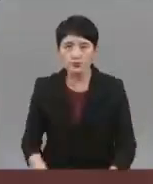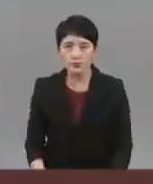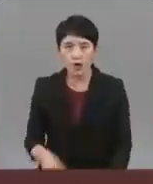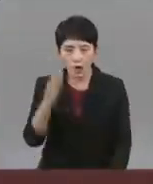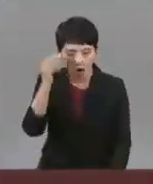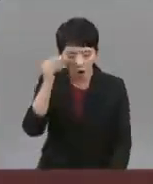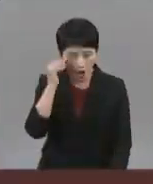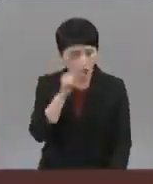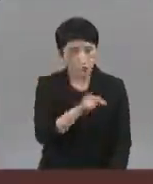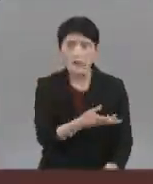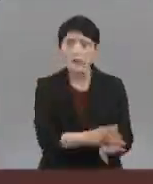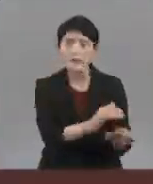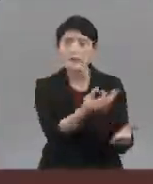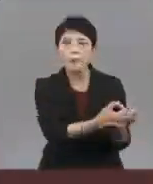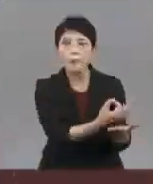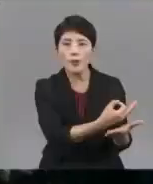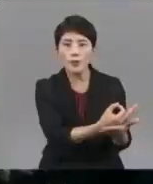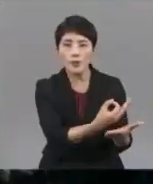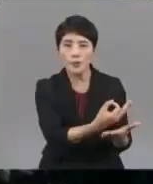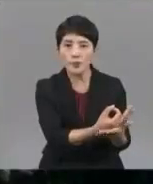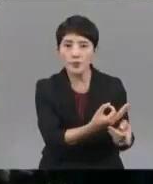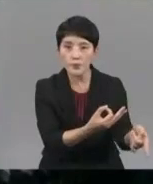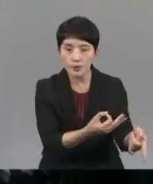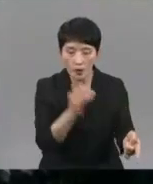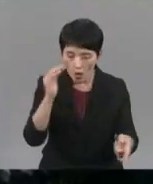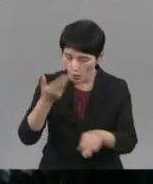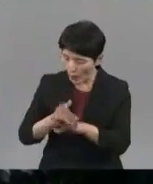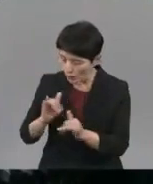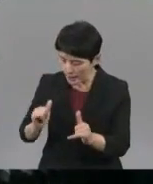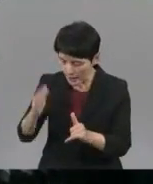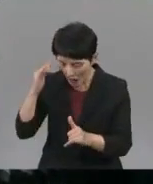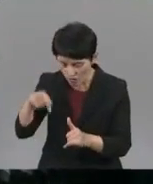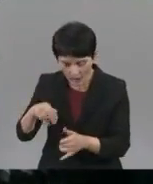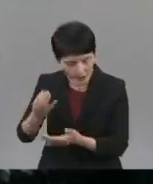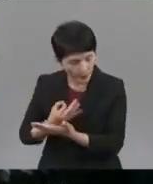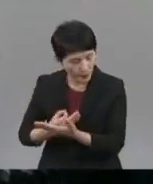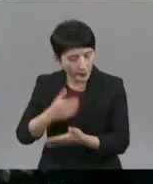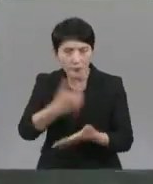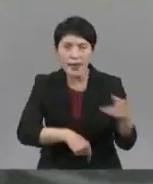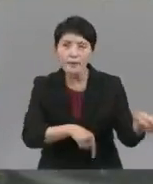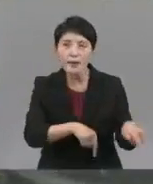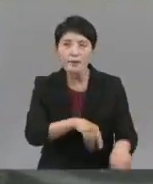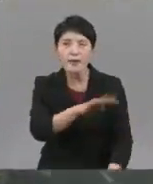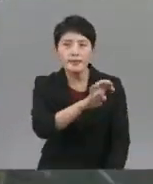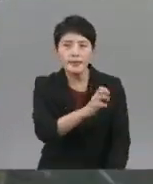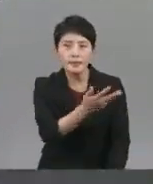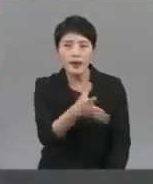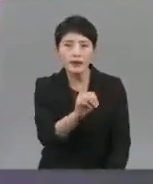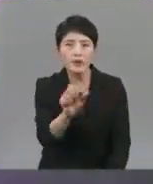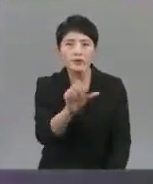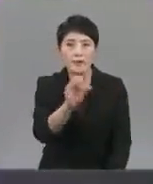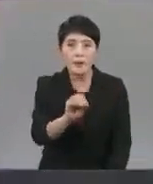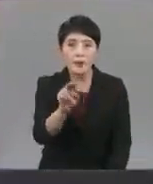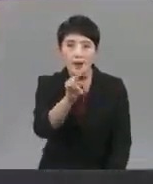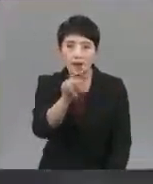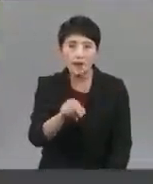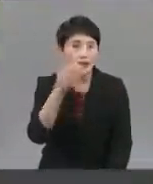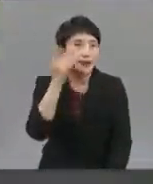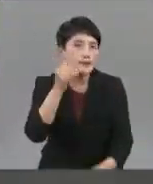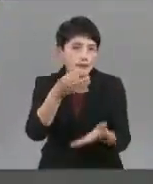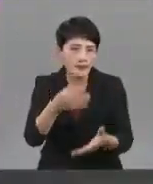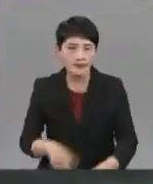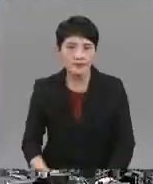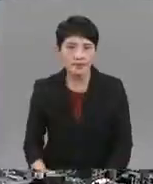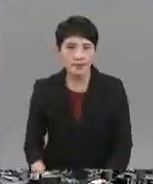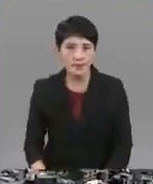достижению профицита способствовали благоприятные показатели товарного баланса его профицит составил